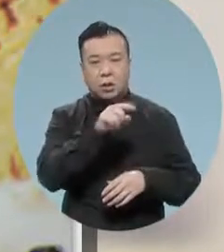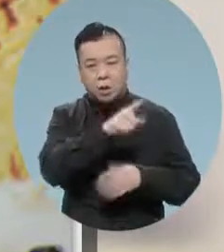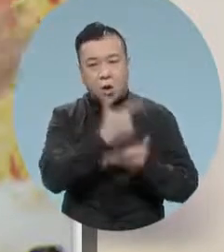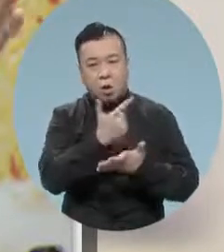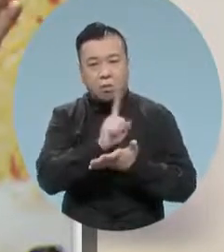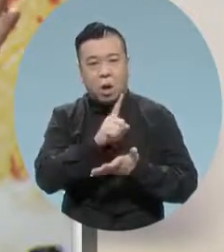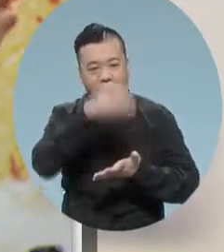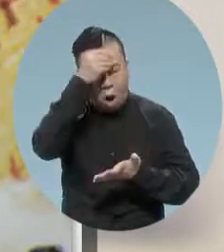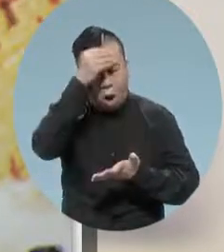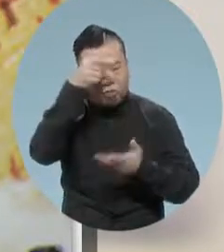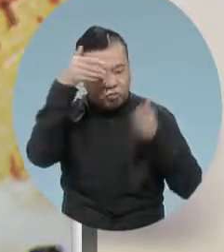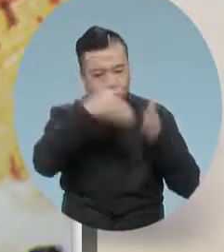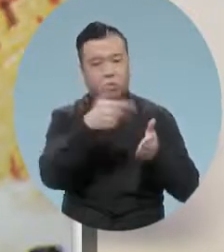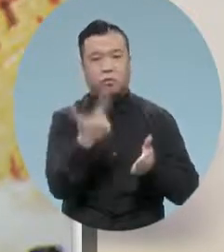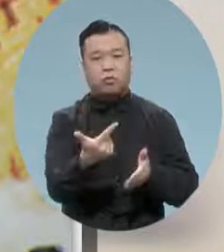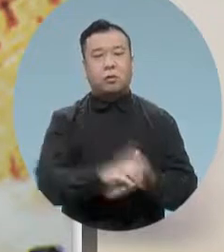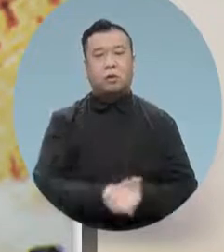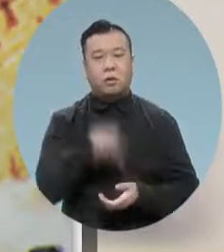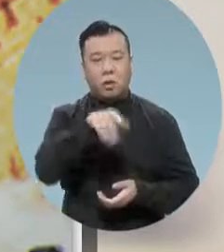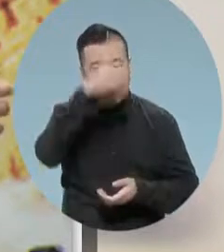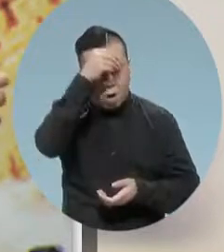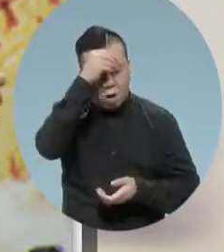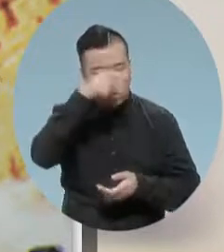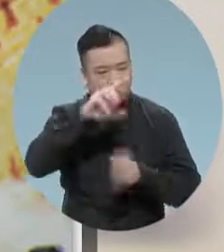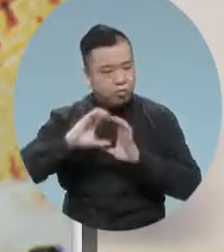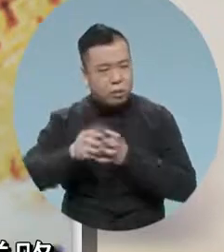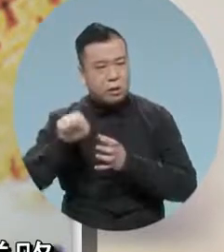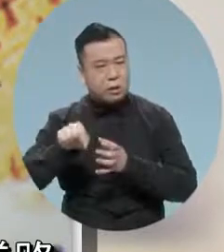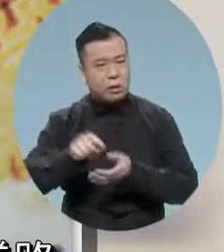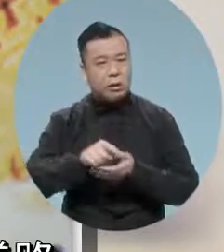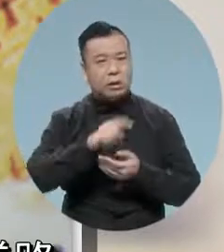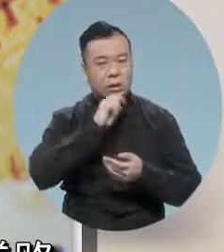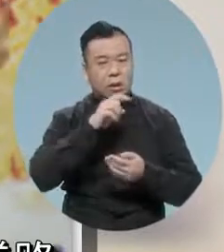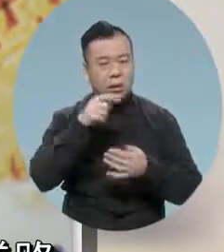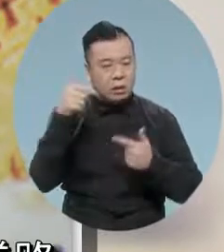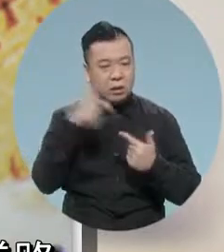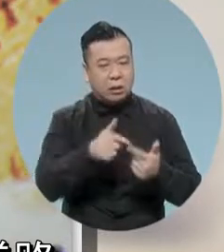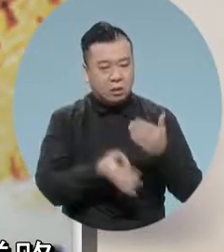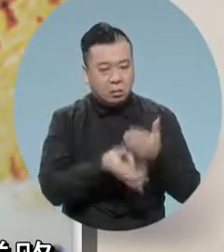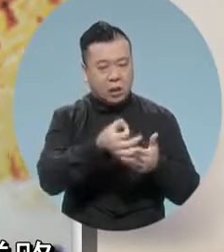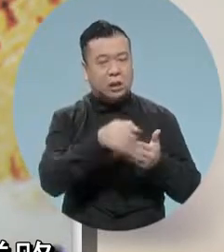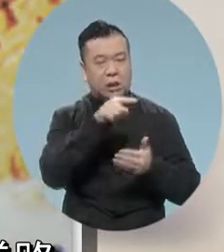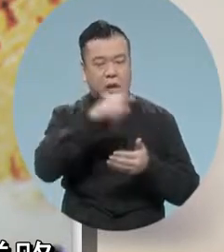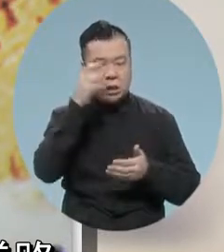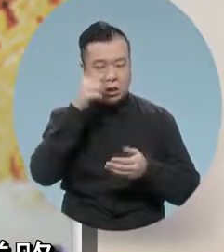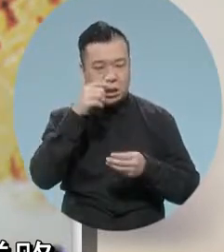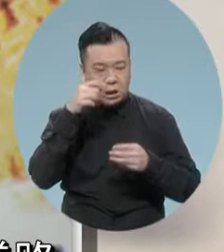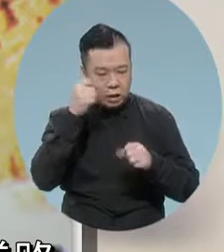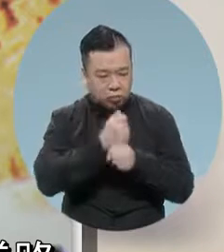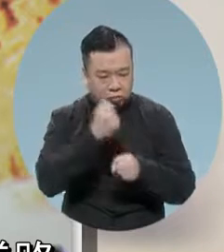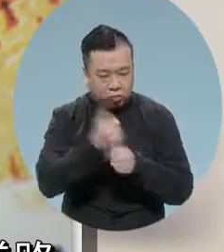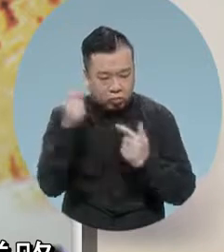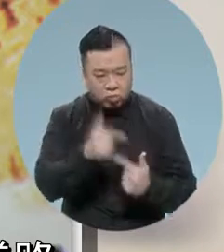重學習的。所以一個學習型的政黨，不斷去覺醒，不斷去實